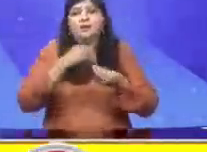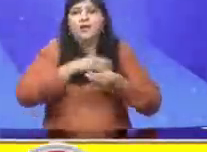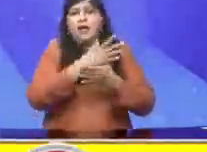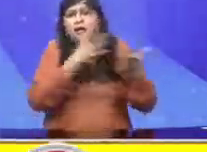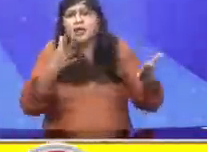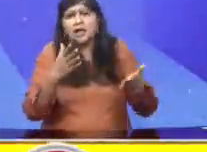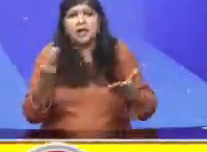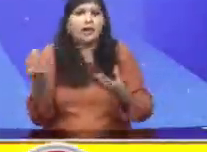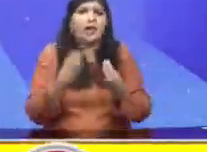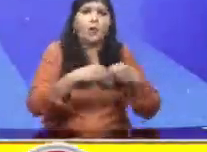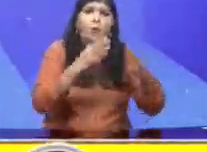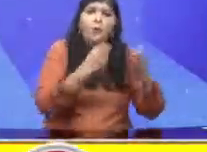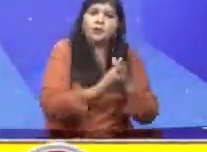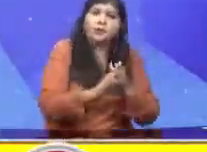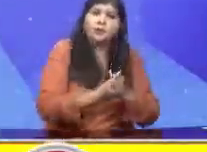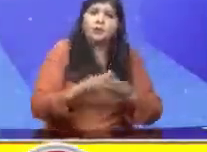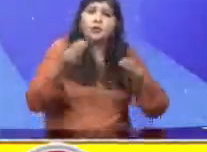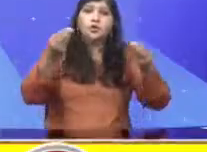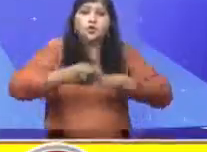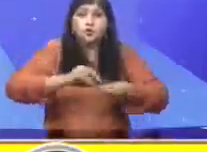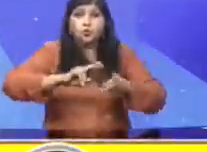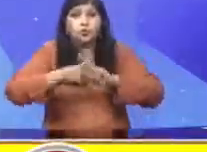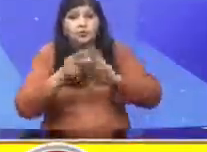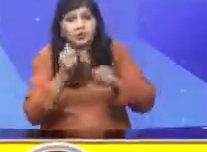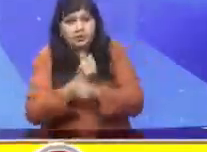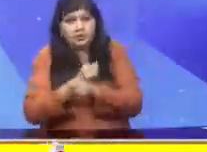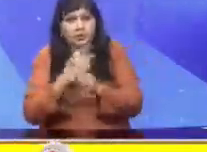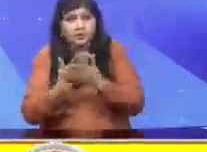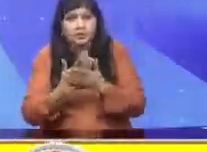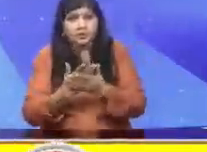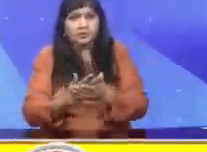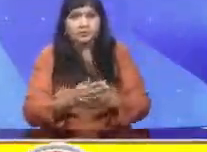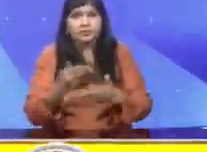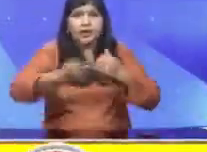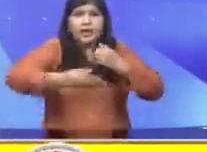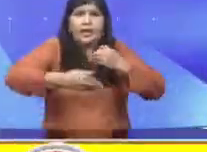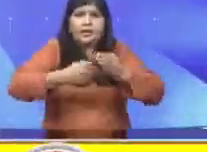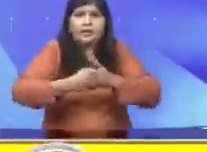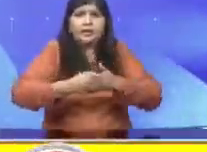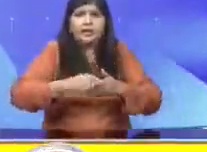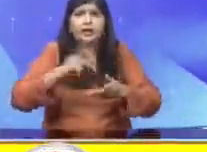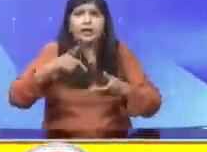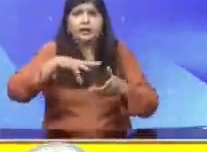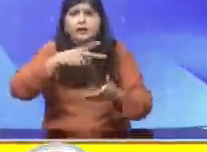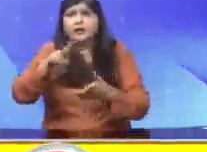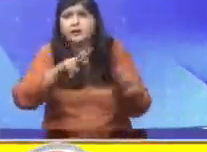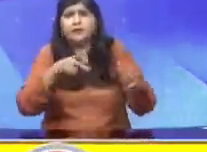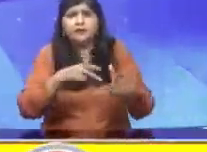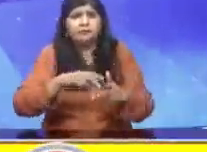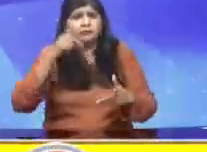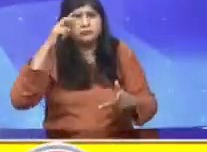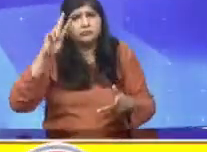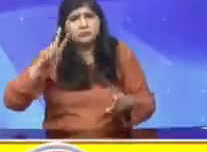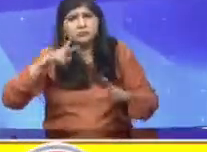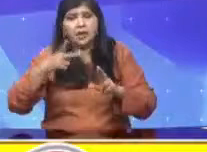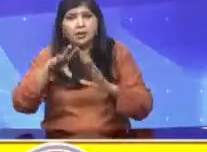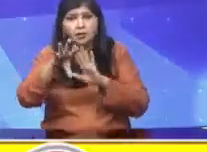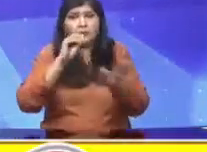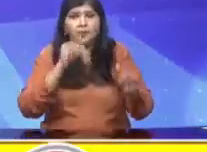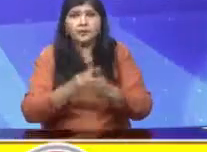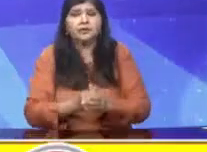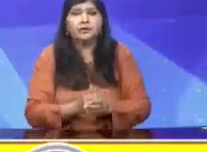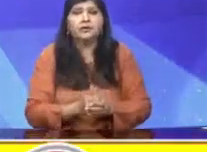खेती में इनोवेशन हो रहे हैं। तो खेती के बाइप्रोडक्स में भी क्रियेटिविटी देखने को मिल रही है।